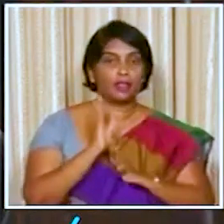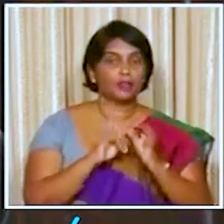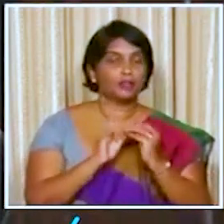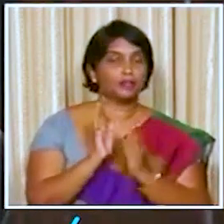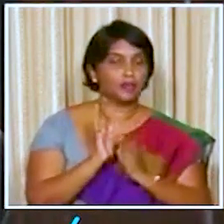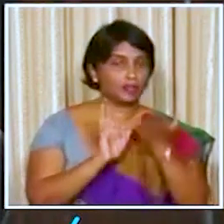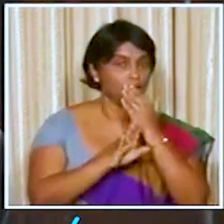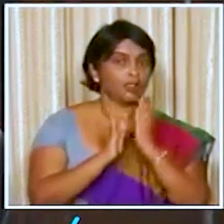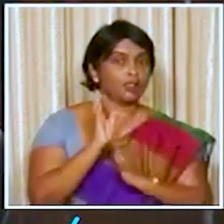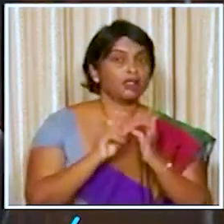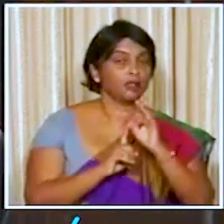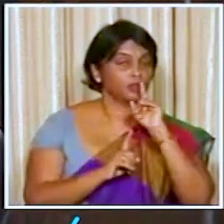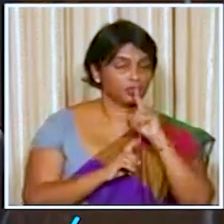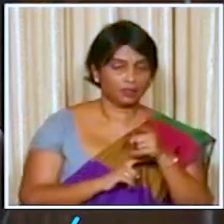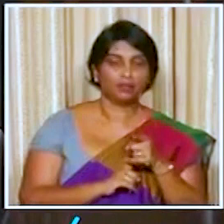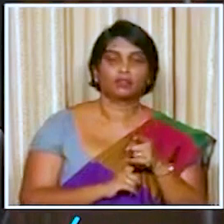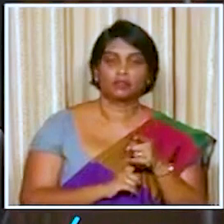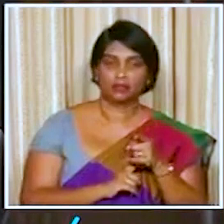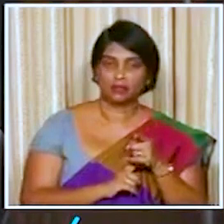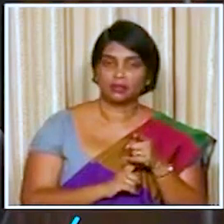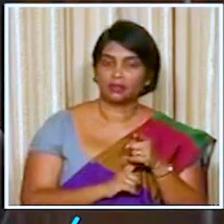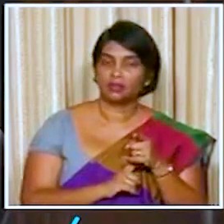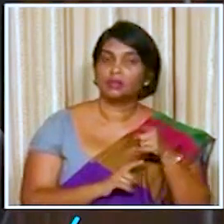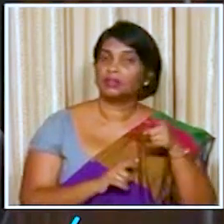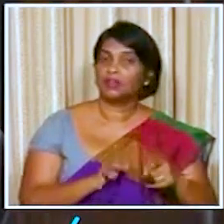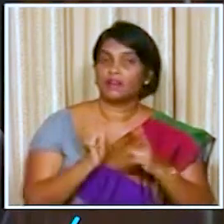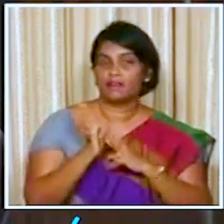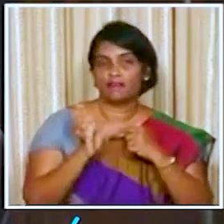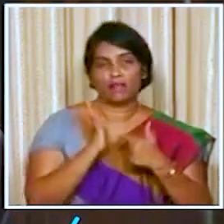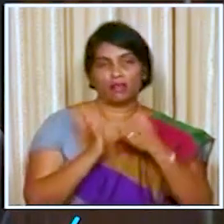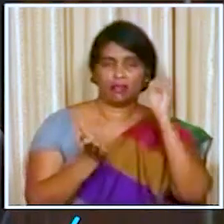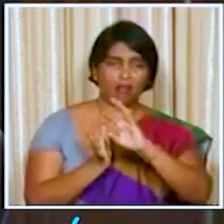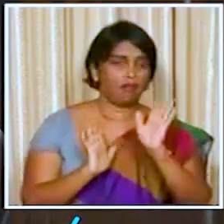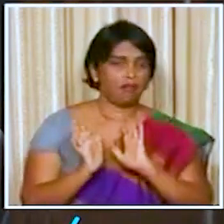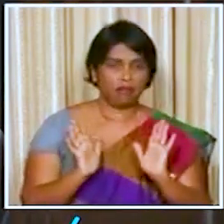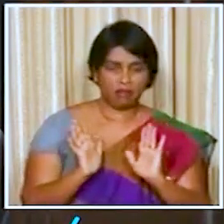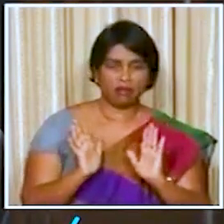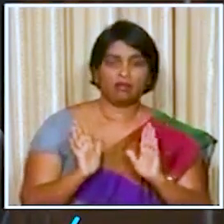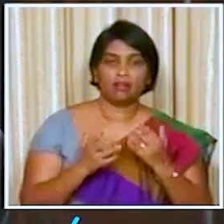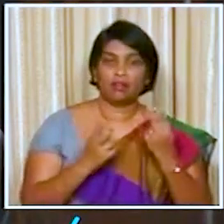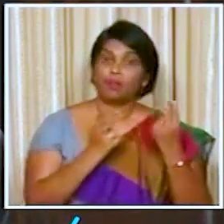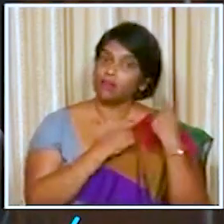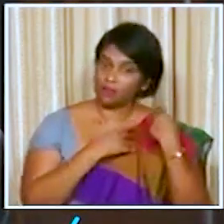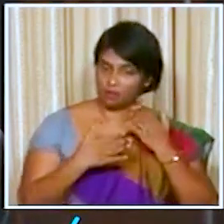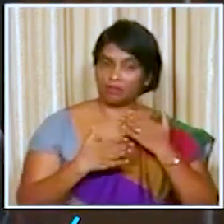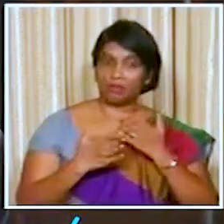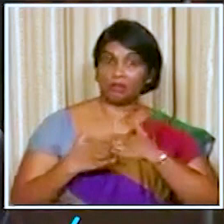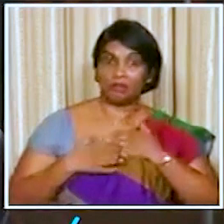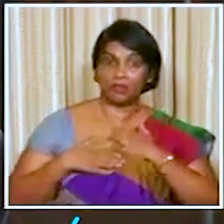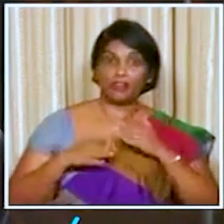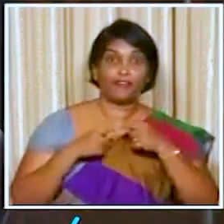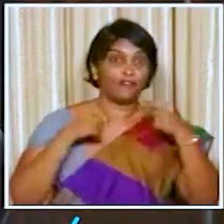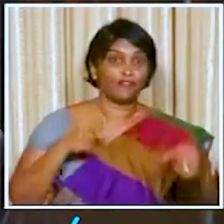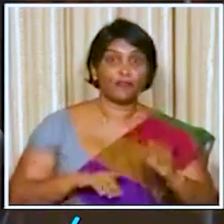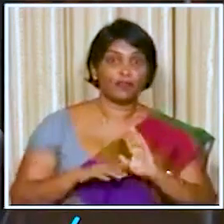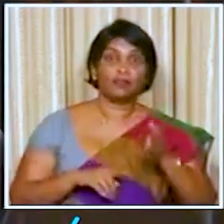ඇමතිතුමා හිටපු ඇමතිතුමා කියනවනම් මේක කරන්න එපා. අපිට වගකීම දෙන අපිට කියන්නේ මේ මට නෙවෙයි විපක්ෂයට